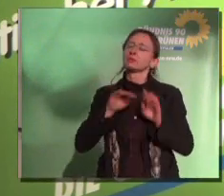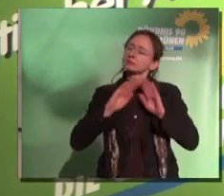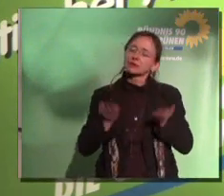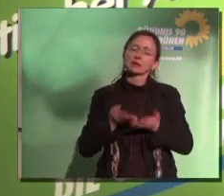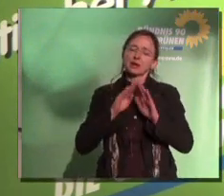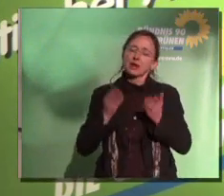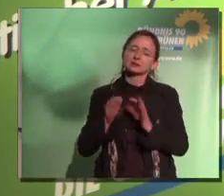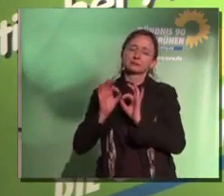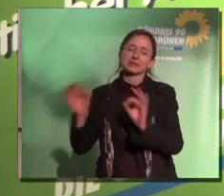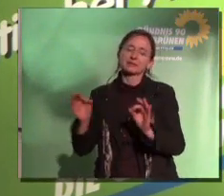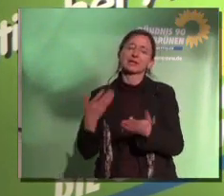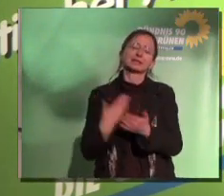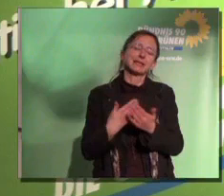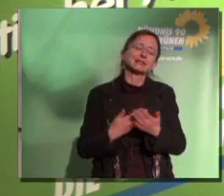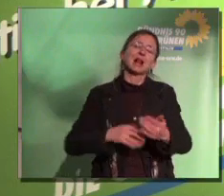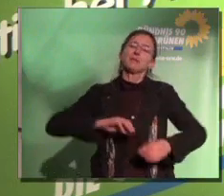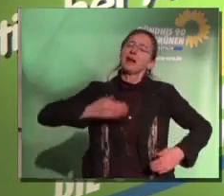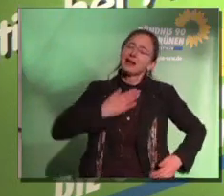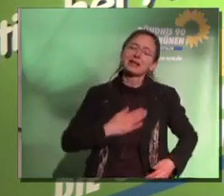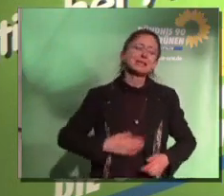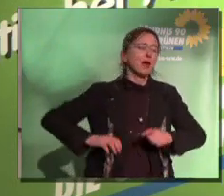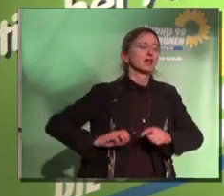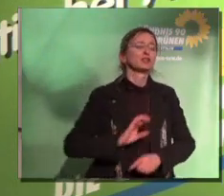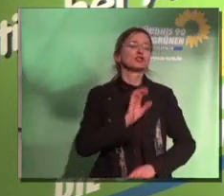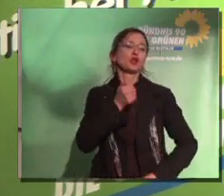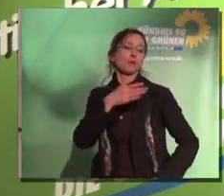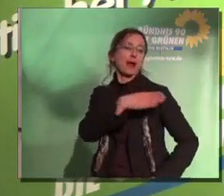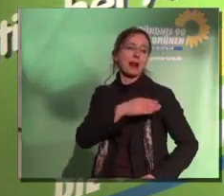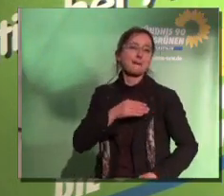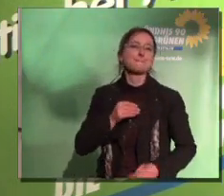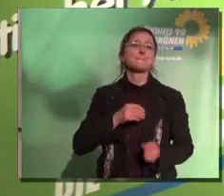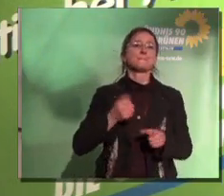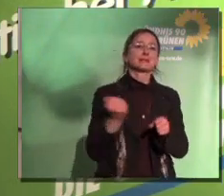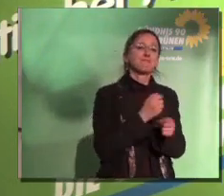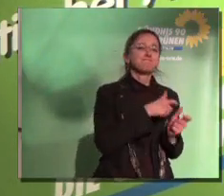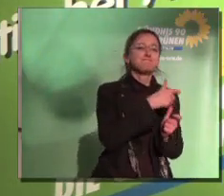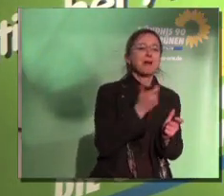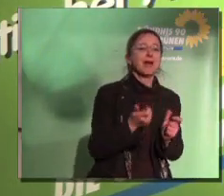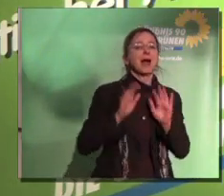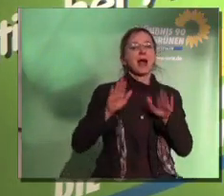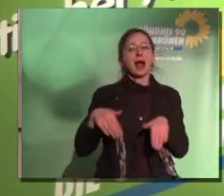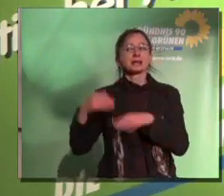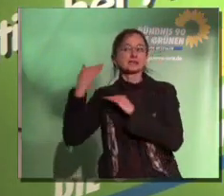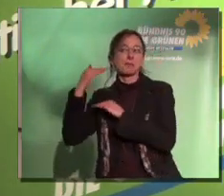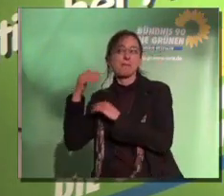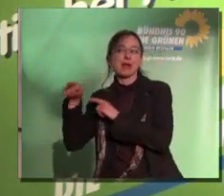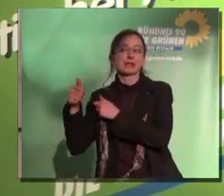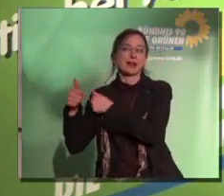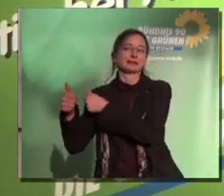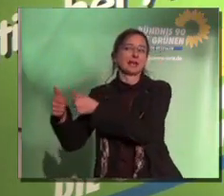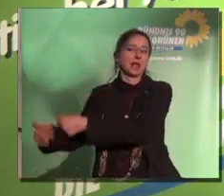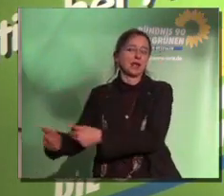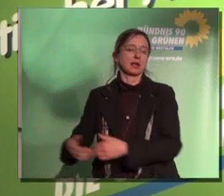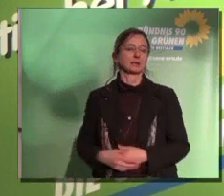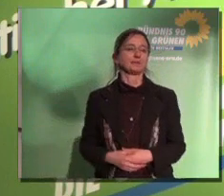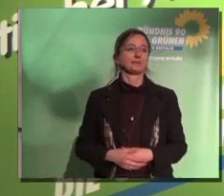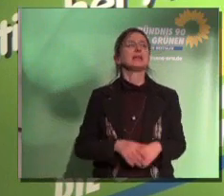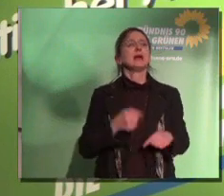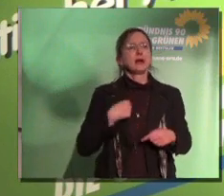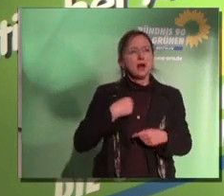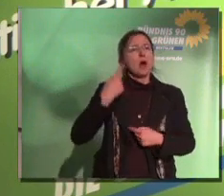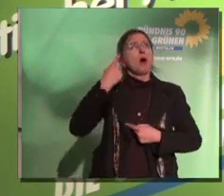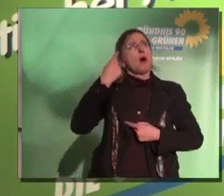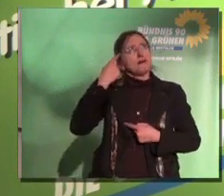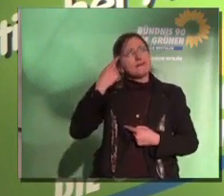lieber nochmal mit Peer als der Merkel hinterher. Ja. So, heute weiß ich, wir haben den Peer auch ein bisschen verkannt.